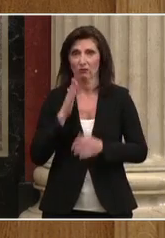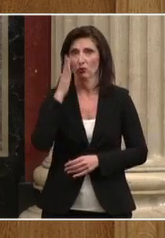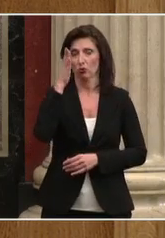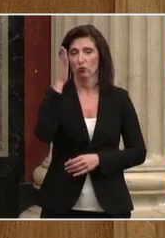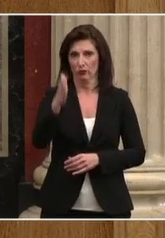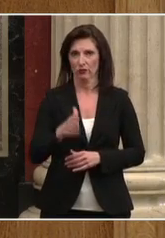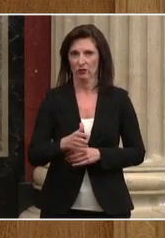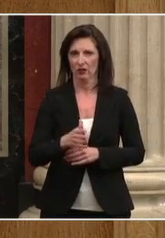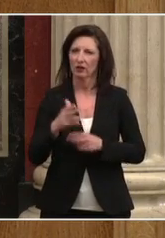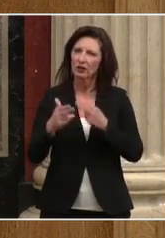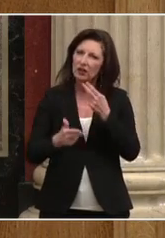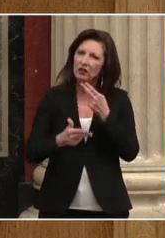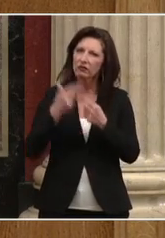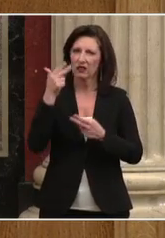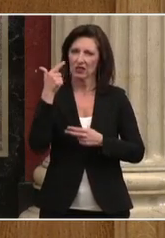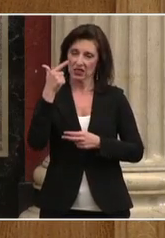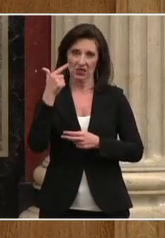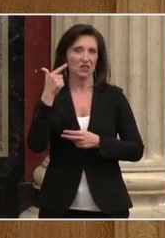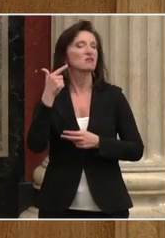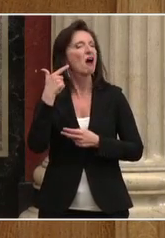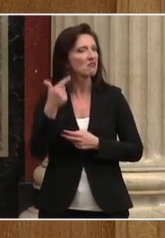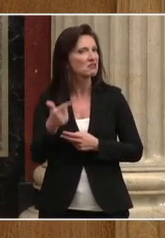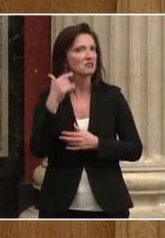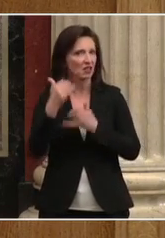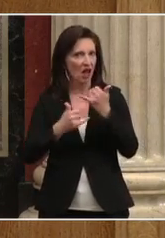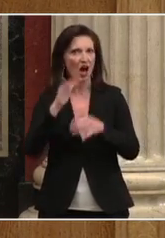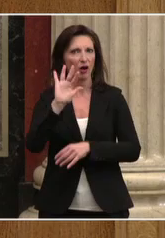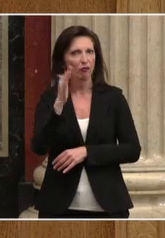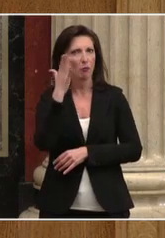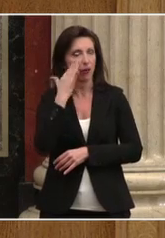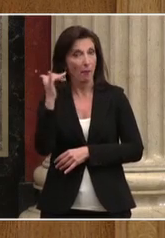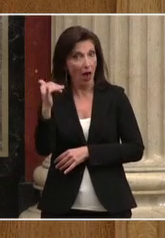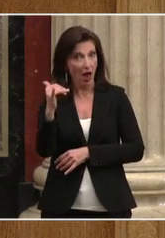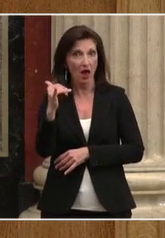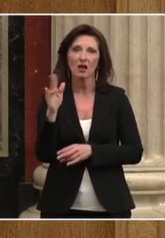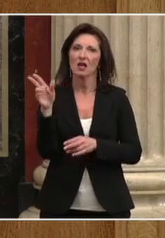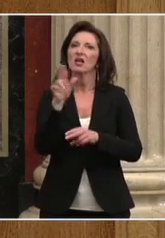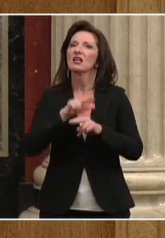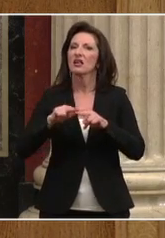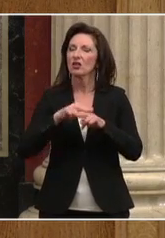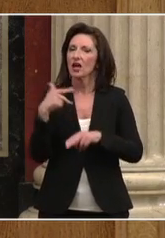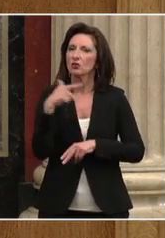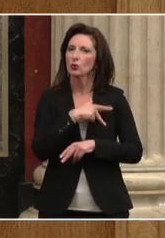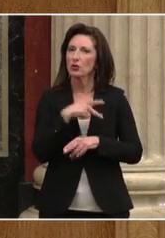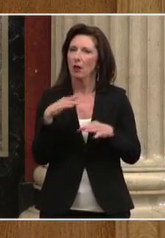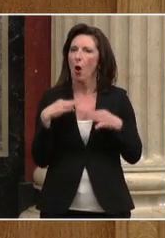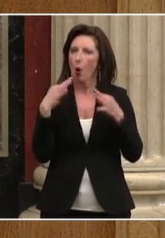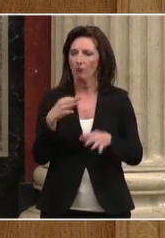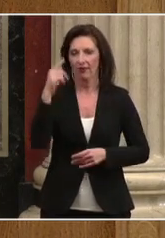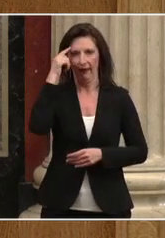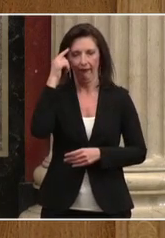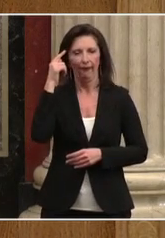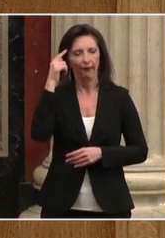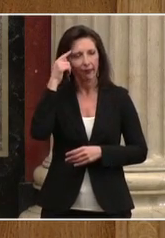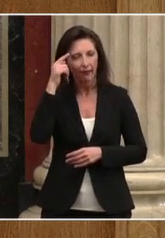fast zwei Jahrzehnten gedenken wir am 5. Mai der Opfer des Nationalsozialismus, der Opfer von Gewalt